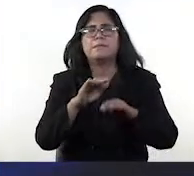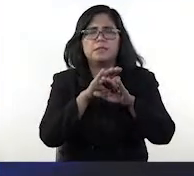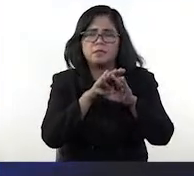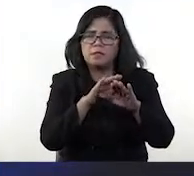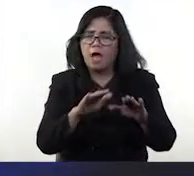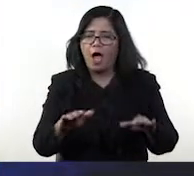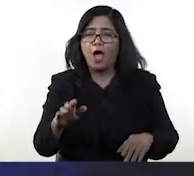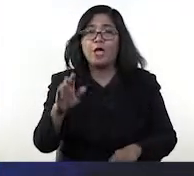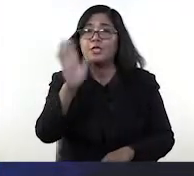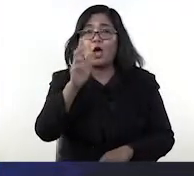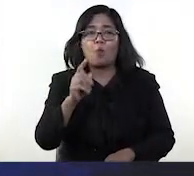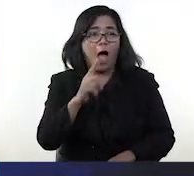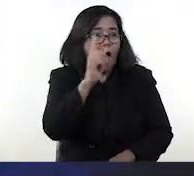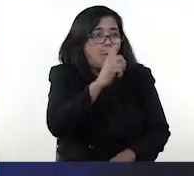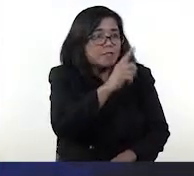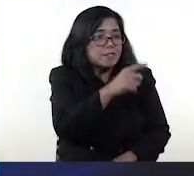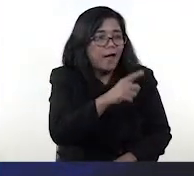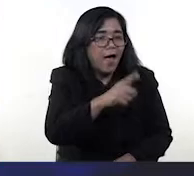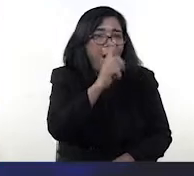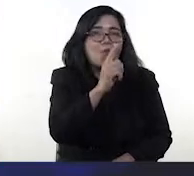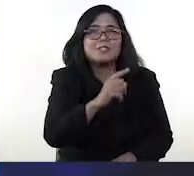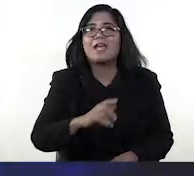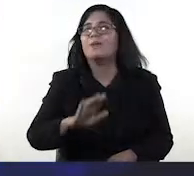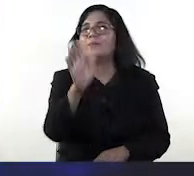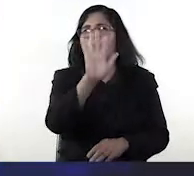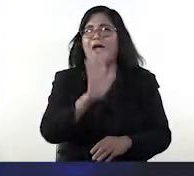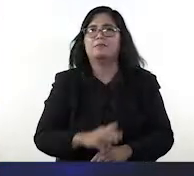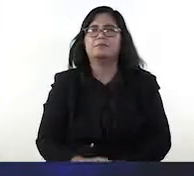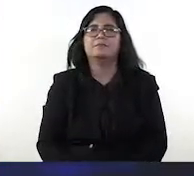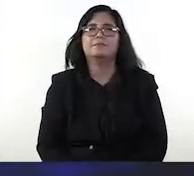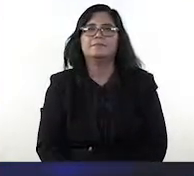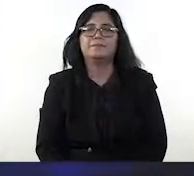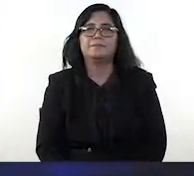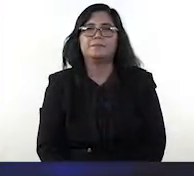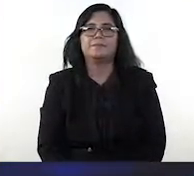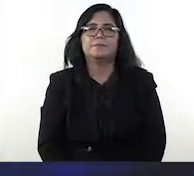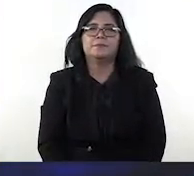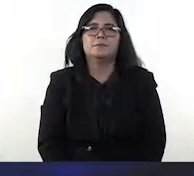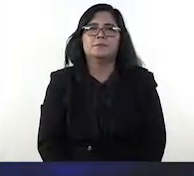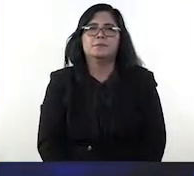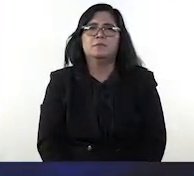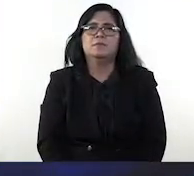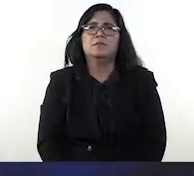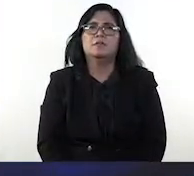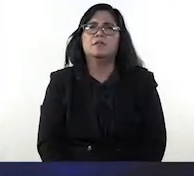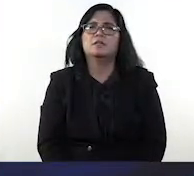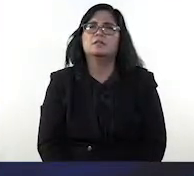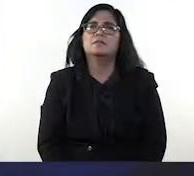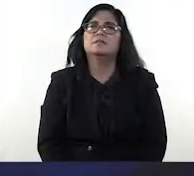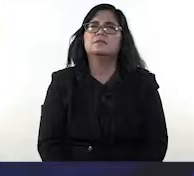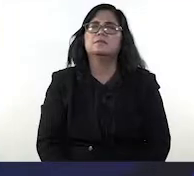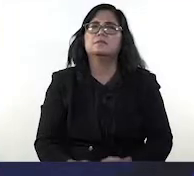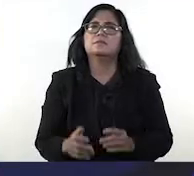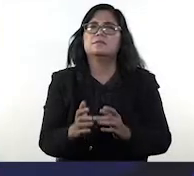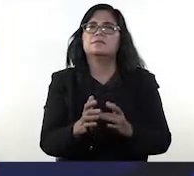kau tidak bilang Awas kamu Awas kamu hahaha merupakan Ketika seseorang berkata Ingatlah Karena